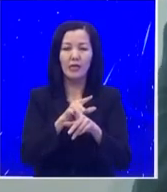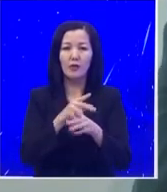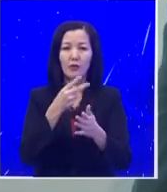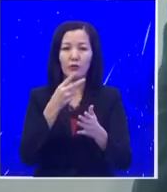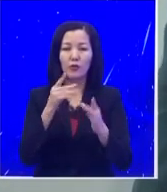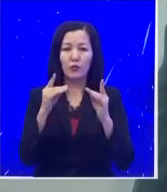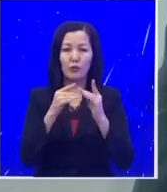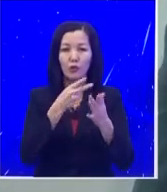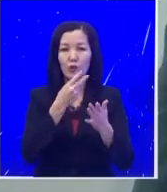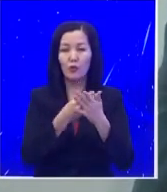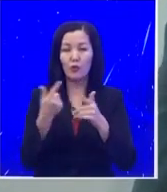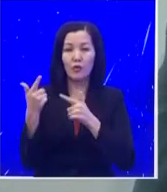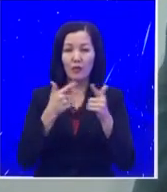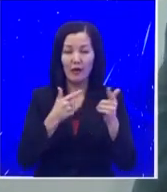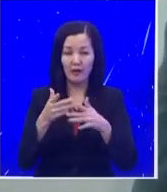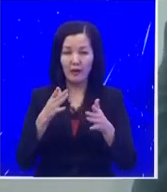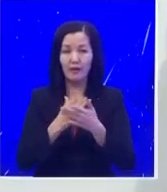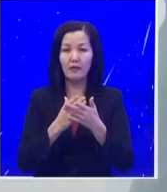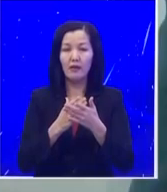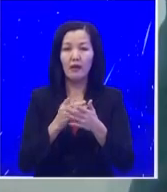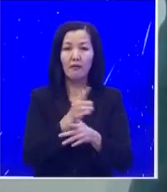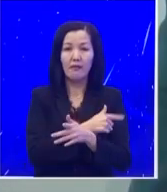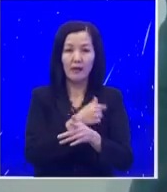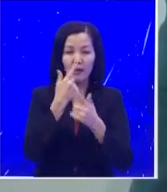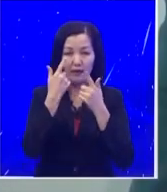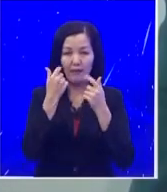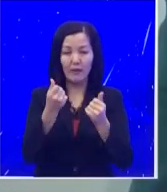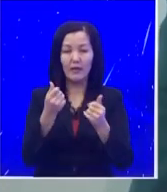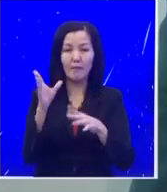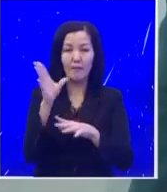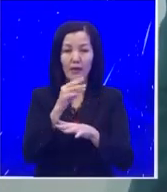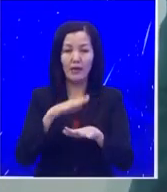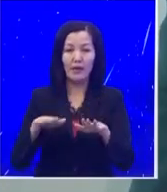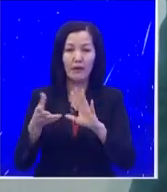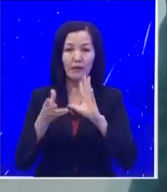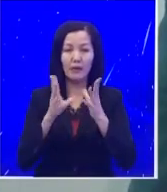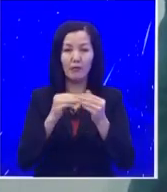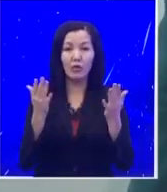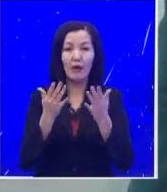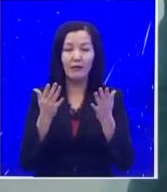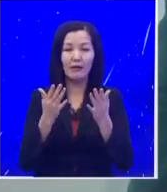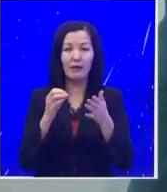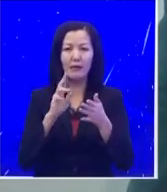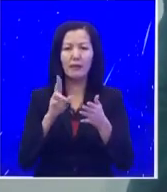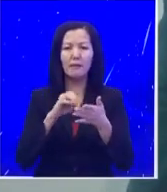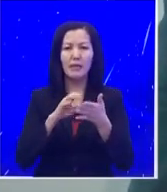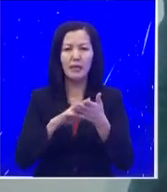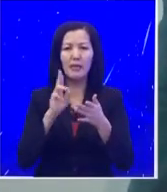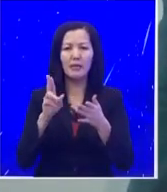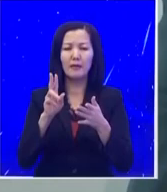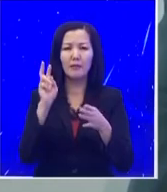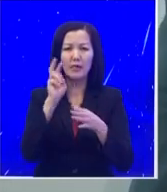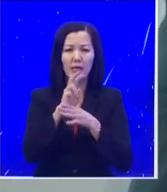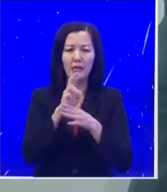орындар дайын. Барлық дәрігерлердің хабары бар. Барша аймақтар бойынша. қандай жағдайда, кім тіркелді, кім келді, кім